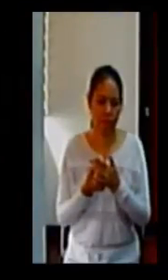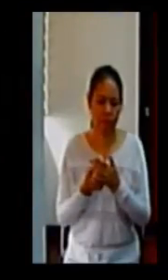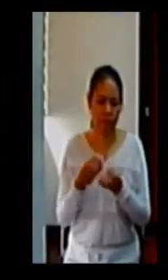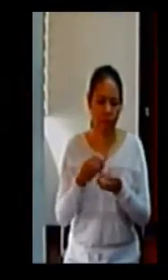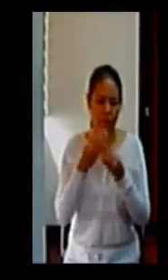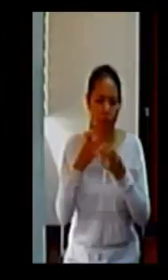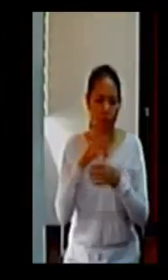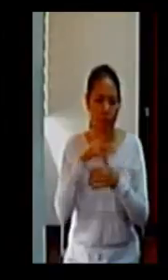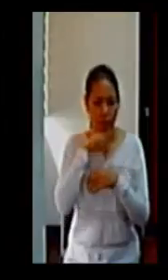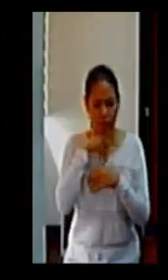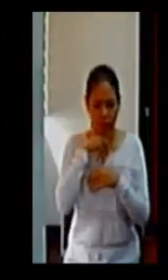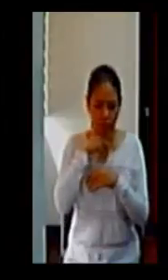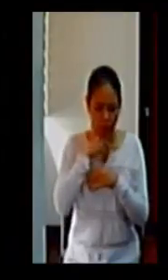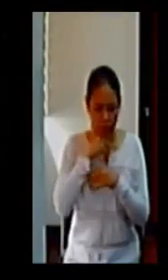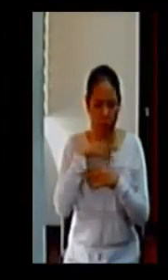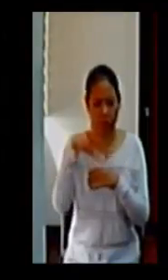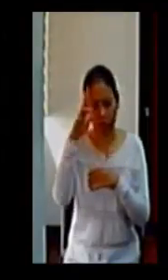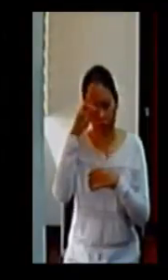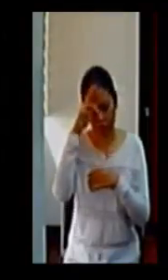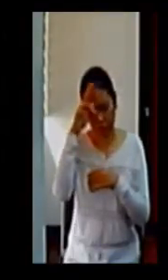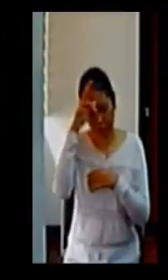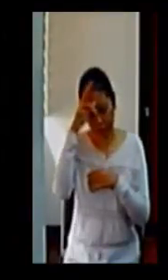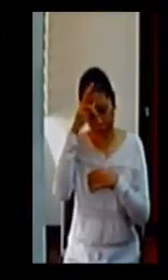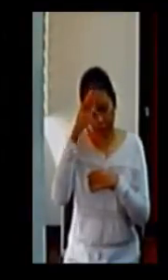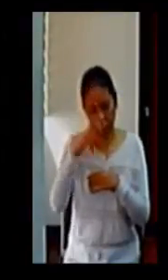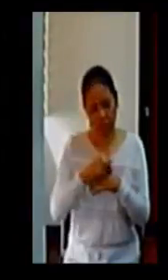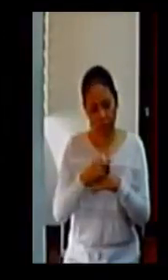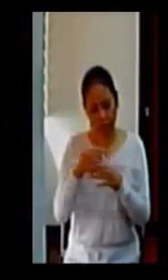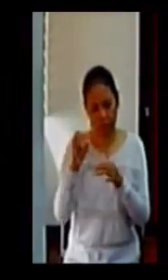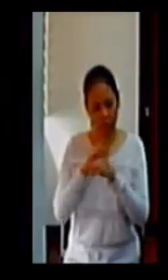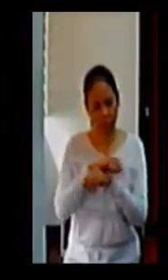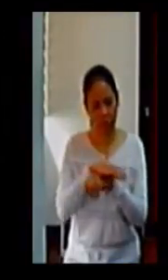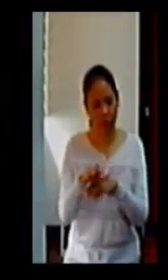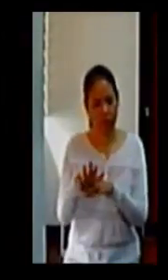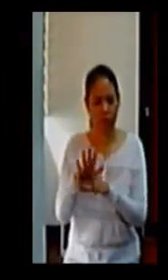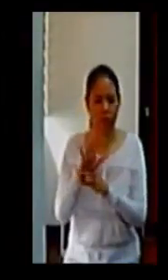o baka o even manok ano. So, naapektuhan ang